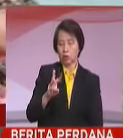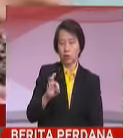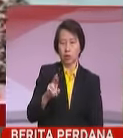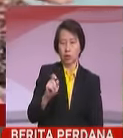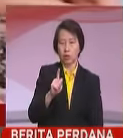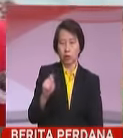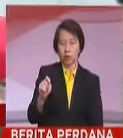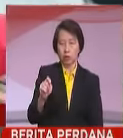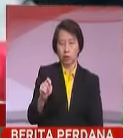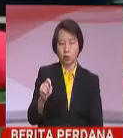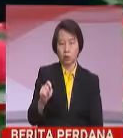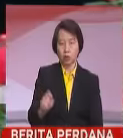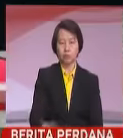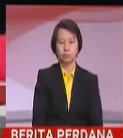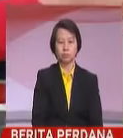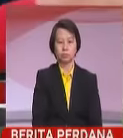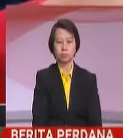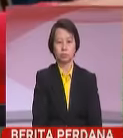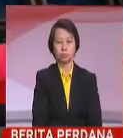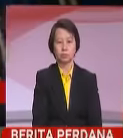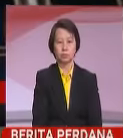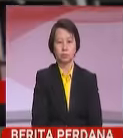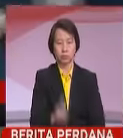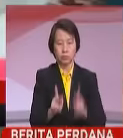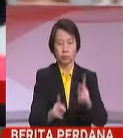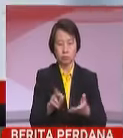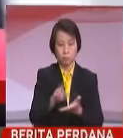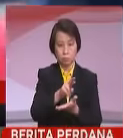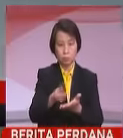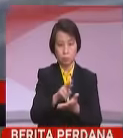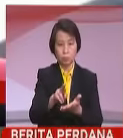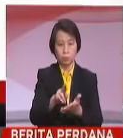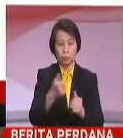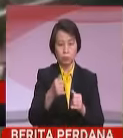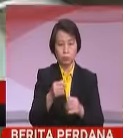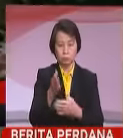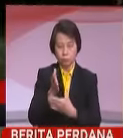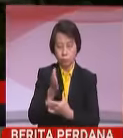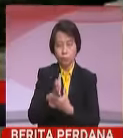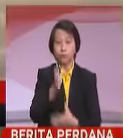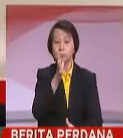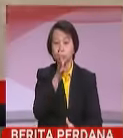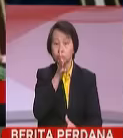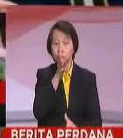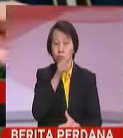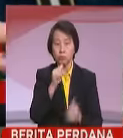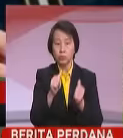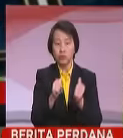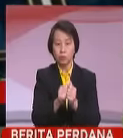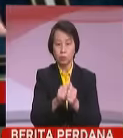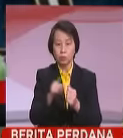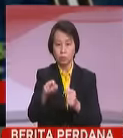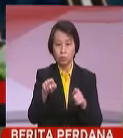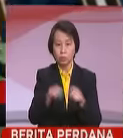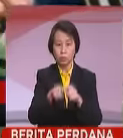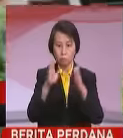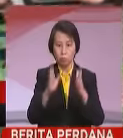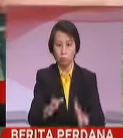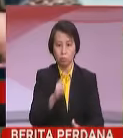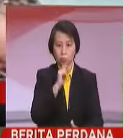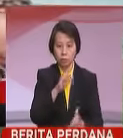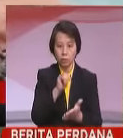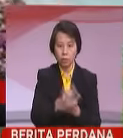pada Selasa lepas. Seorang pemuda merakam detik sengaja mengusik ibunya dengan memetik bunga kesayangan orang tuanya